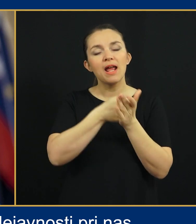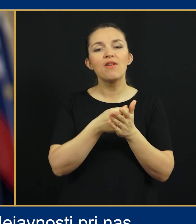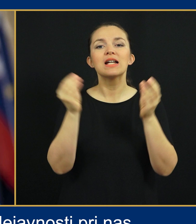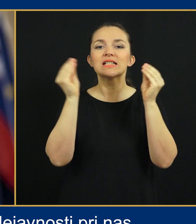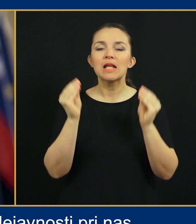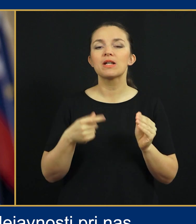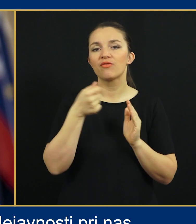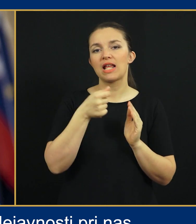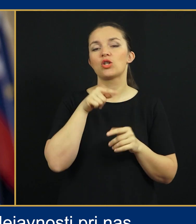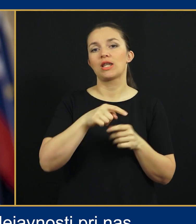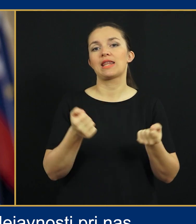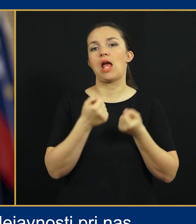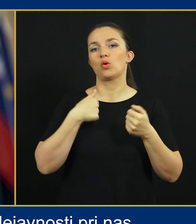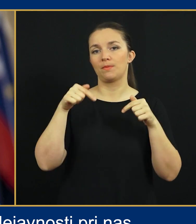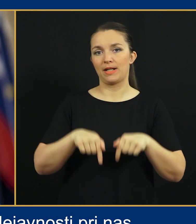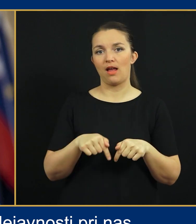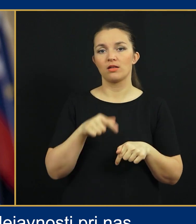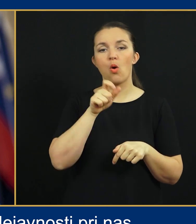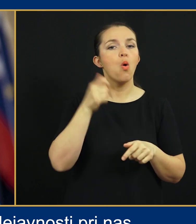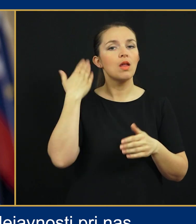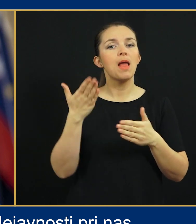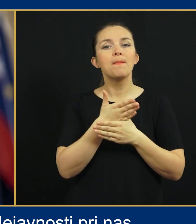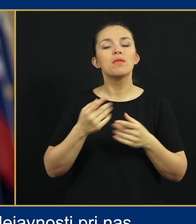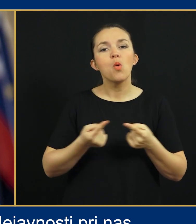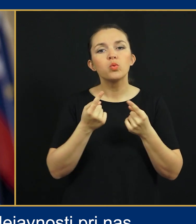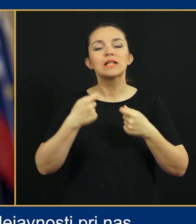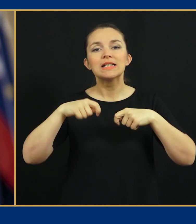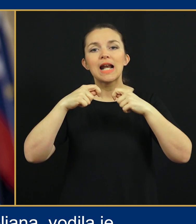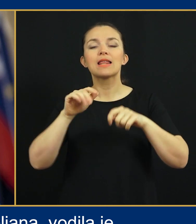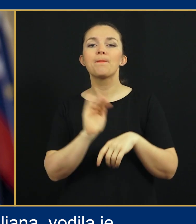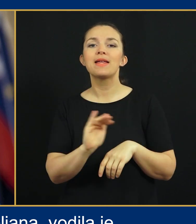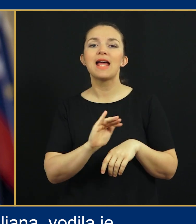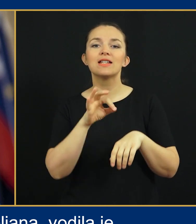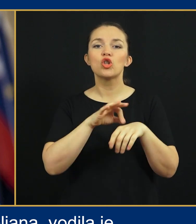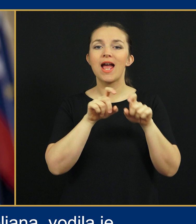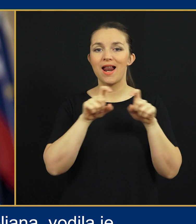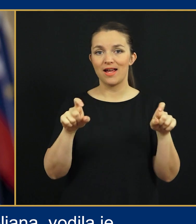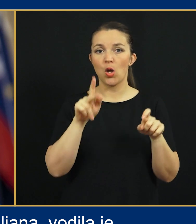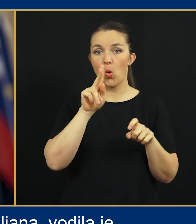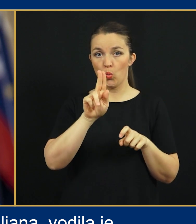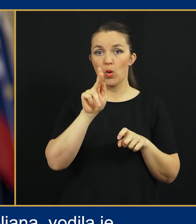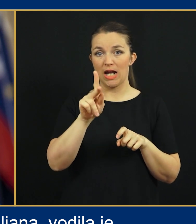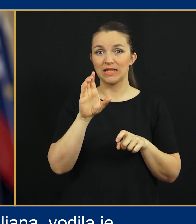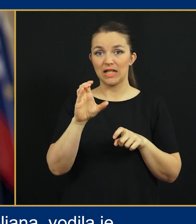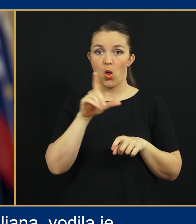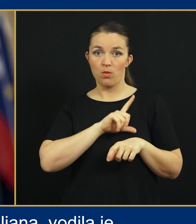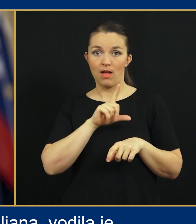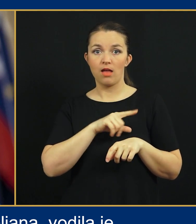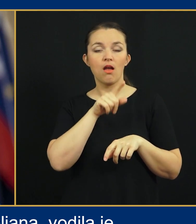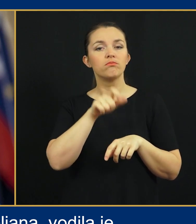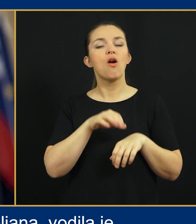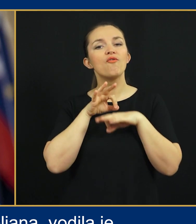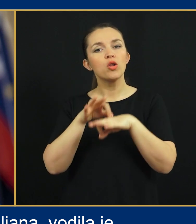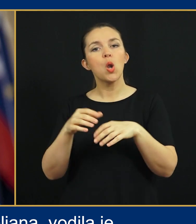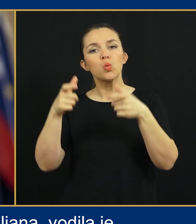te dejavnosti pri nas. Bila je med pobudniki izgradnje pediatrične klinike UKC Ljubljana, vodila